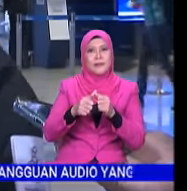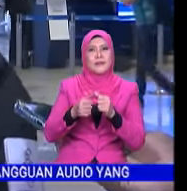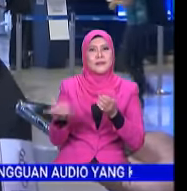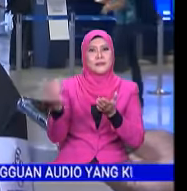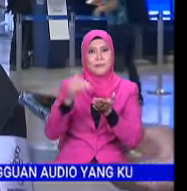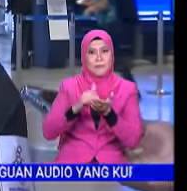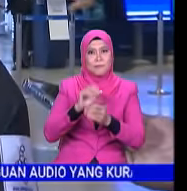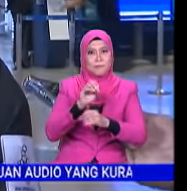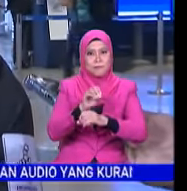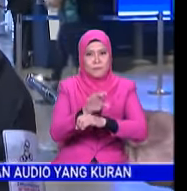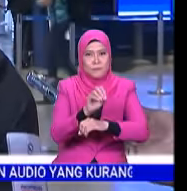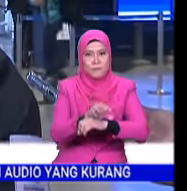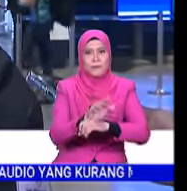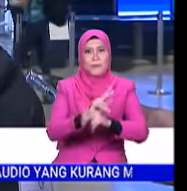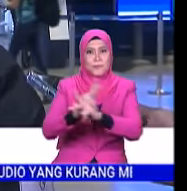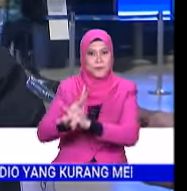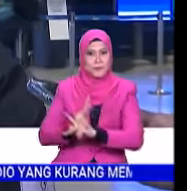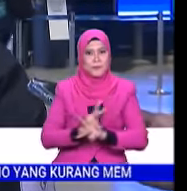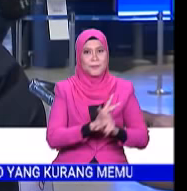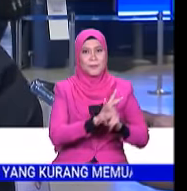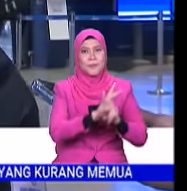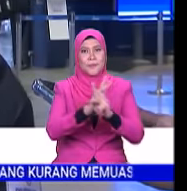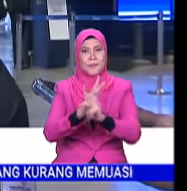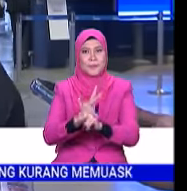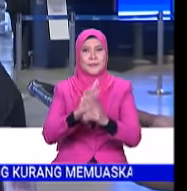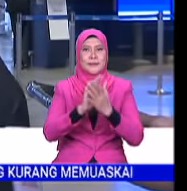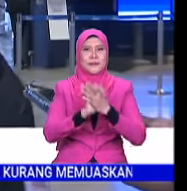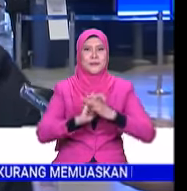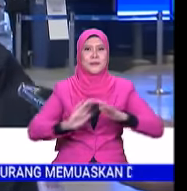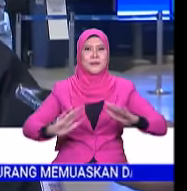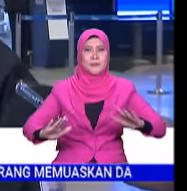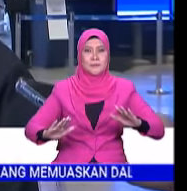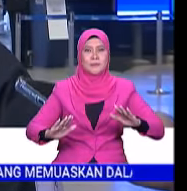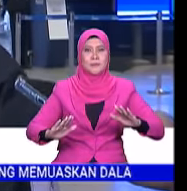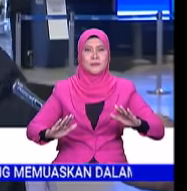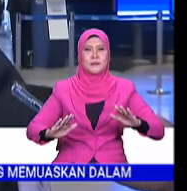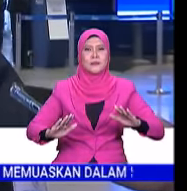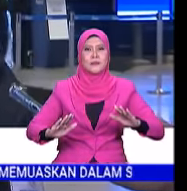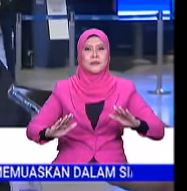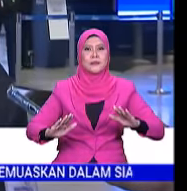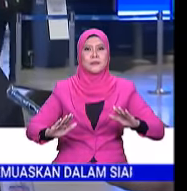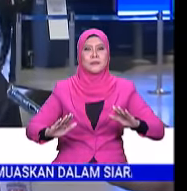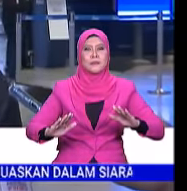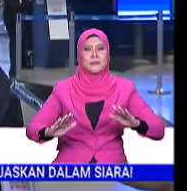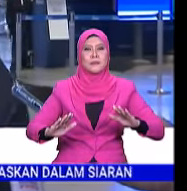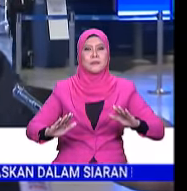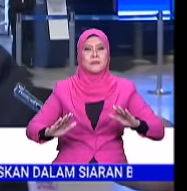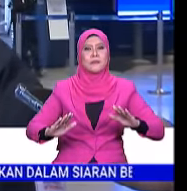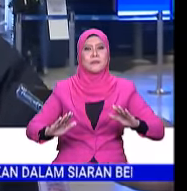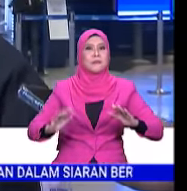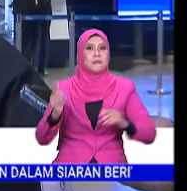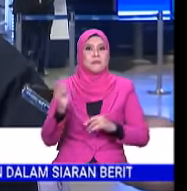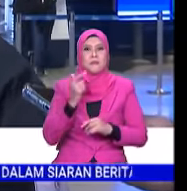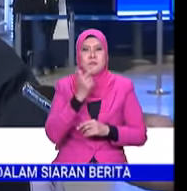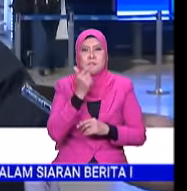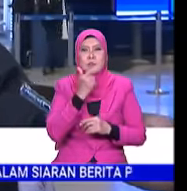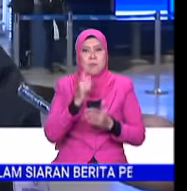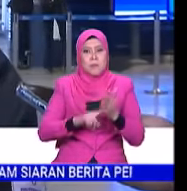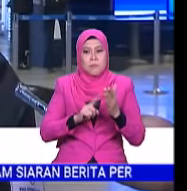supaya menjaga keselamatan khususnya dalam perjalanan supaya tidak ada satu pelanggaran